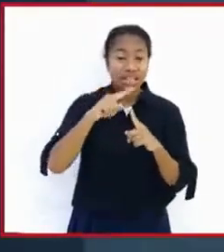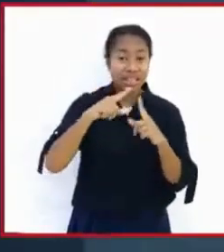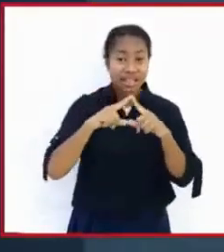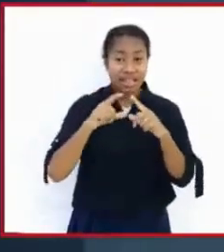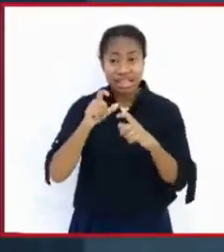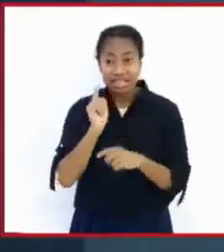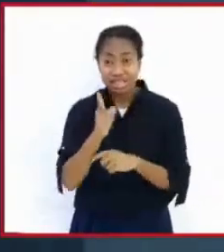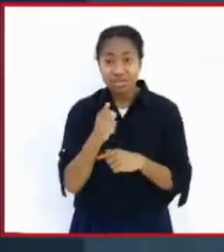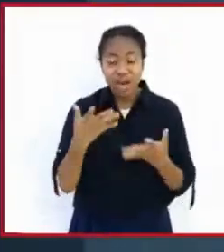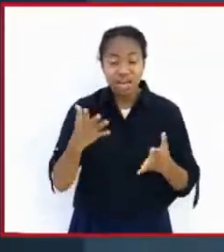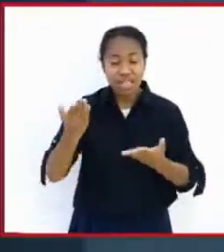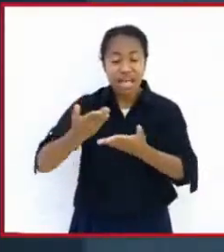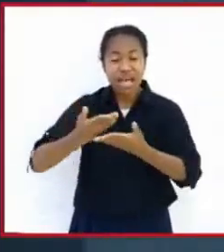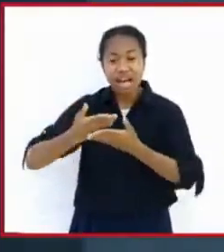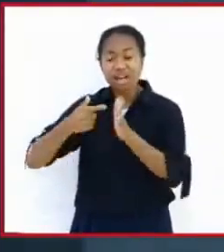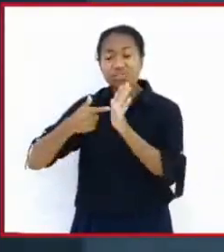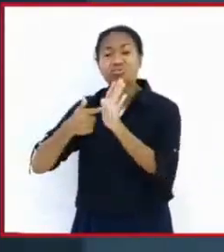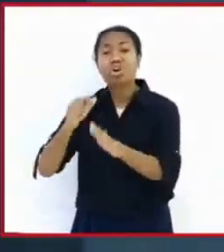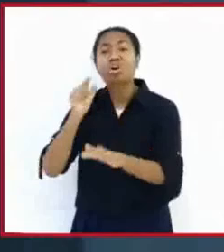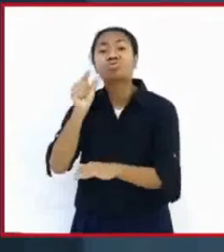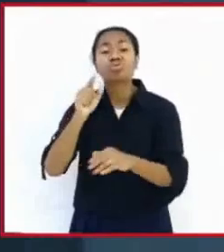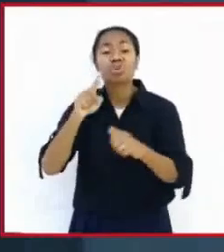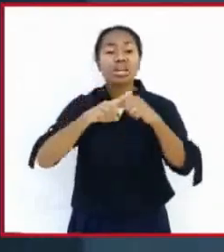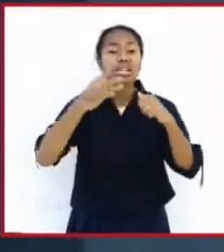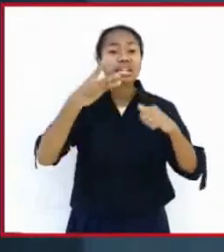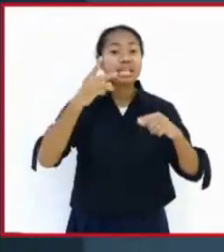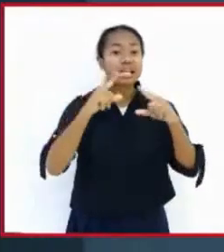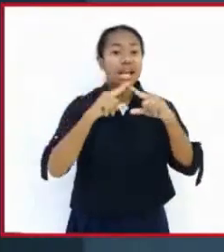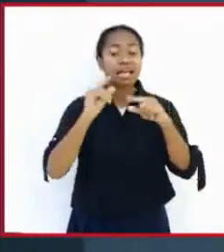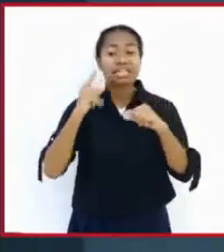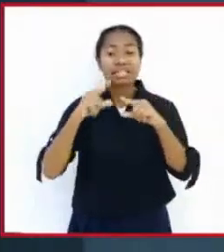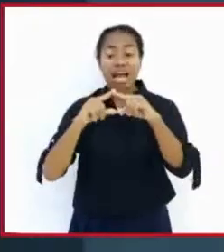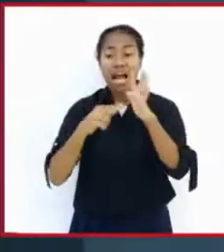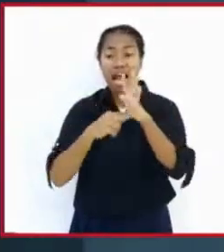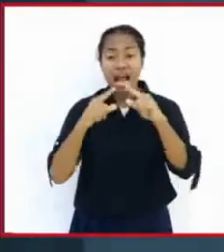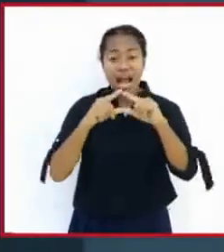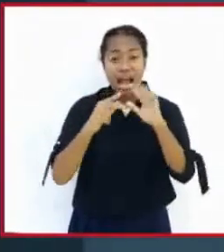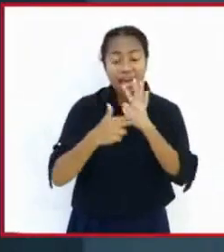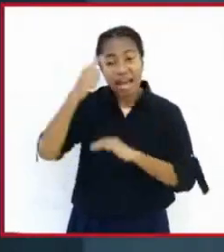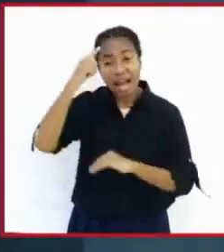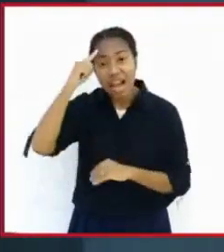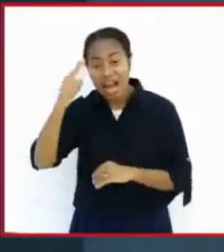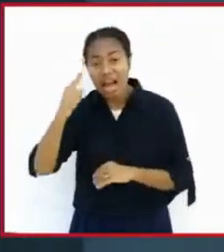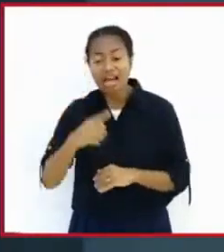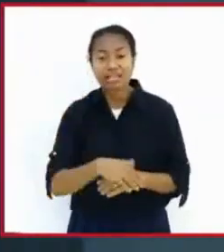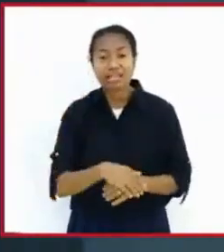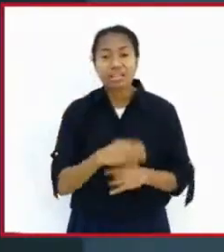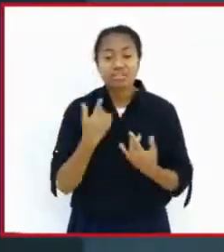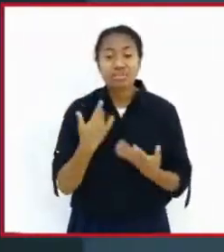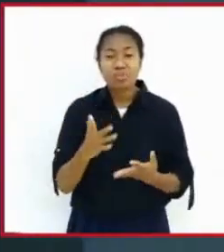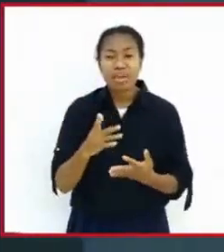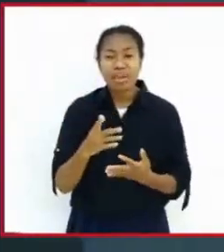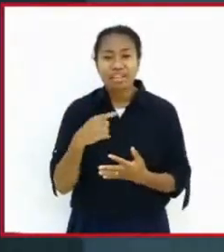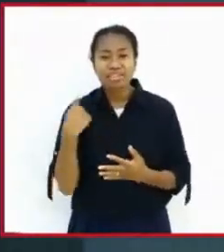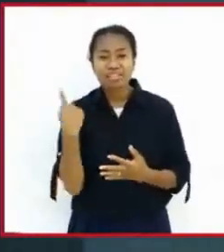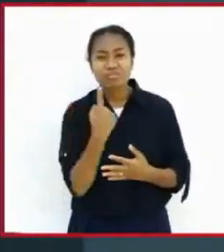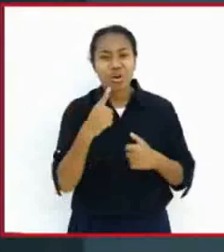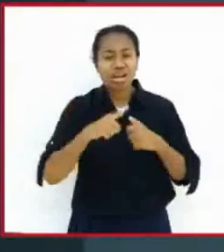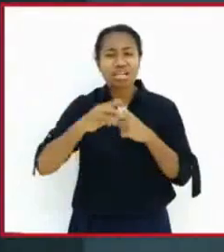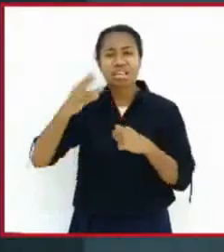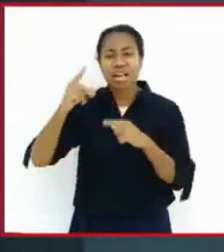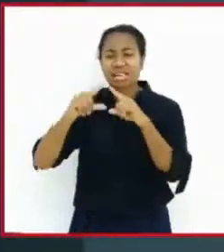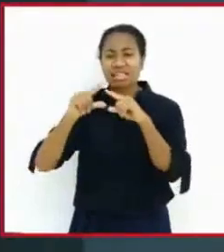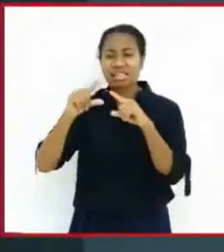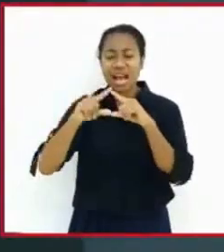diarahkan untuk Kerajaan Allah Hai diarahkan supaya orang menguduskan nama Allah supaya Kerajaan Allah